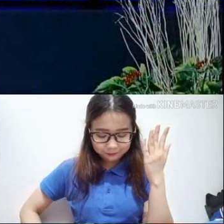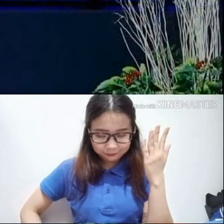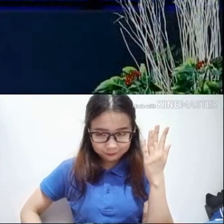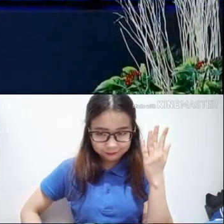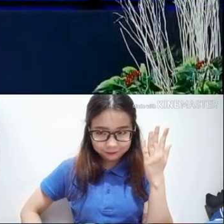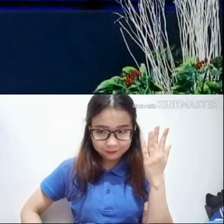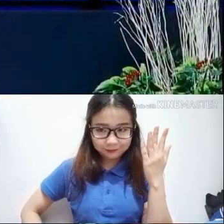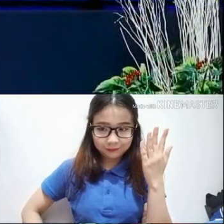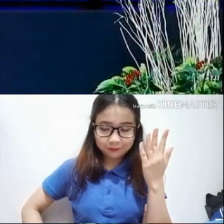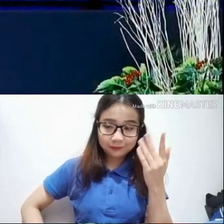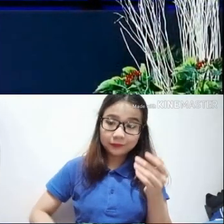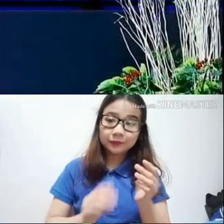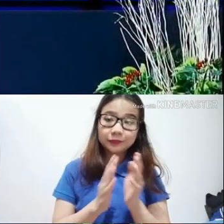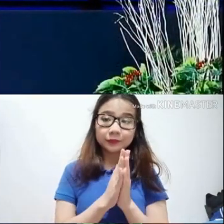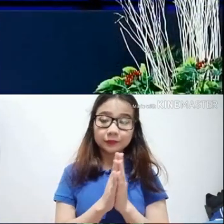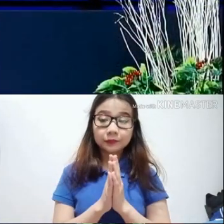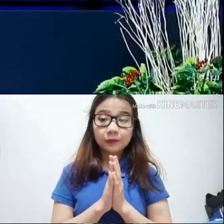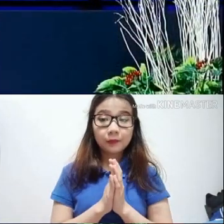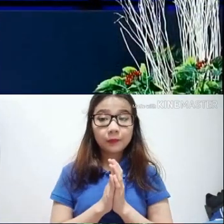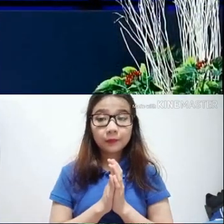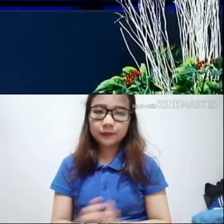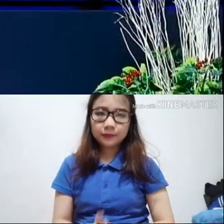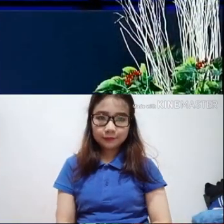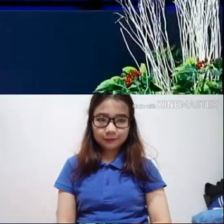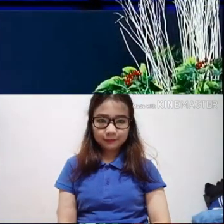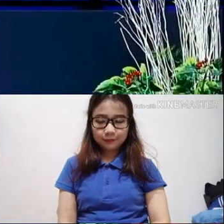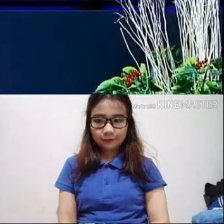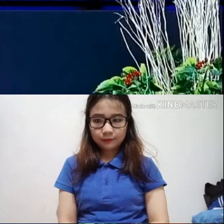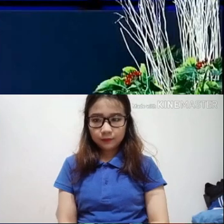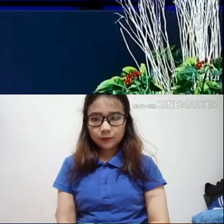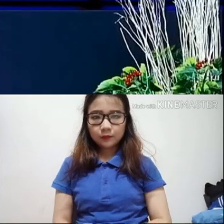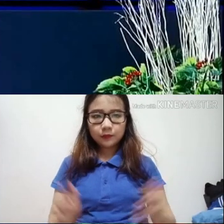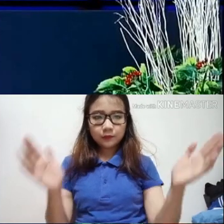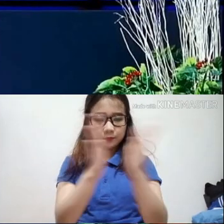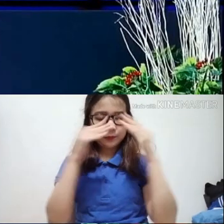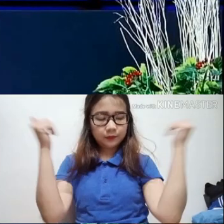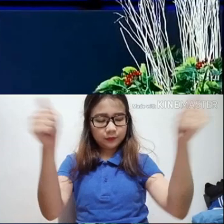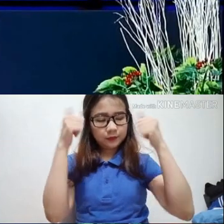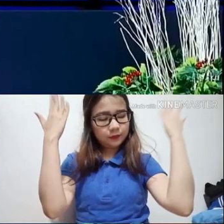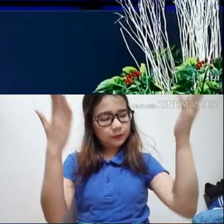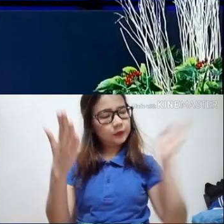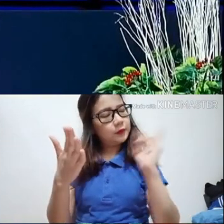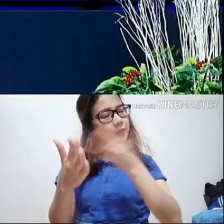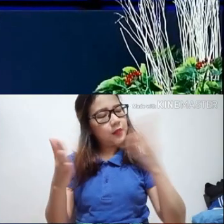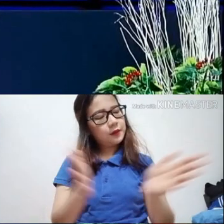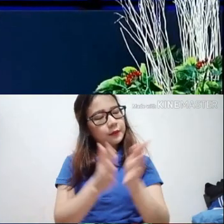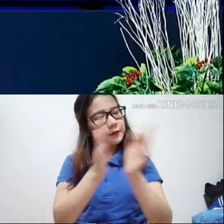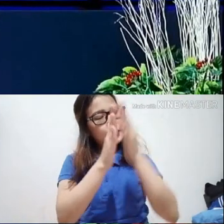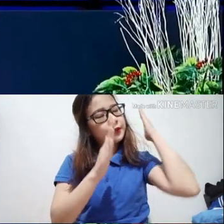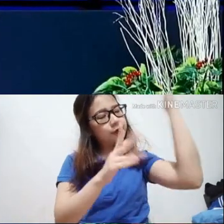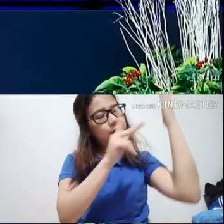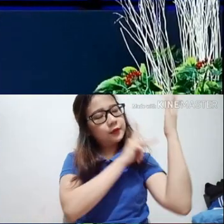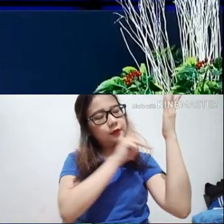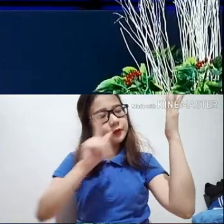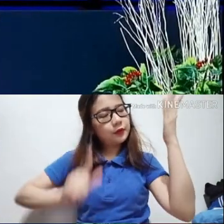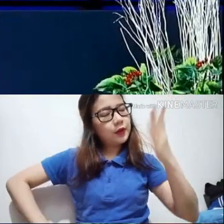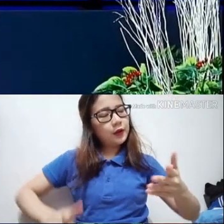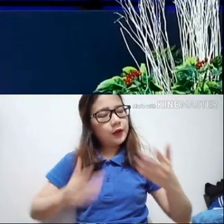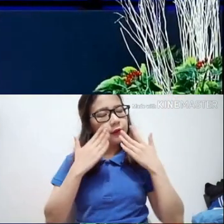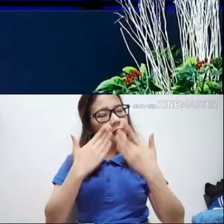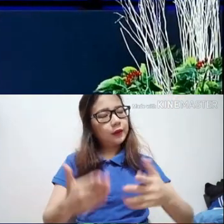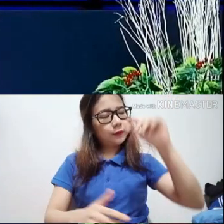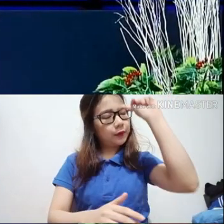Hallelujah. We praise you, Lord, and thank you for reminding us, O God, that you are still on the throne and you are in control. As we